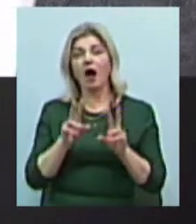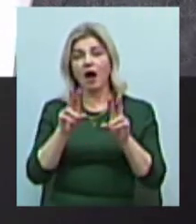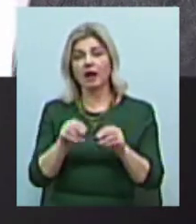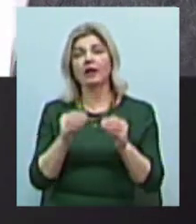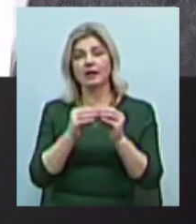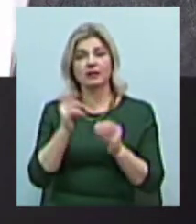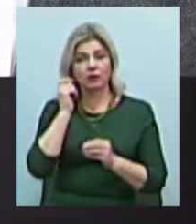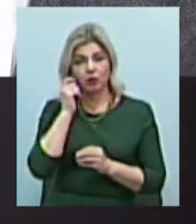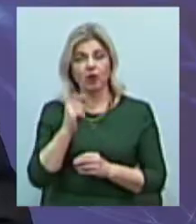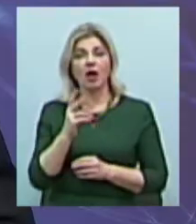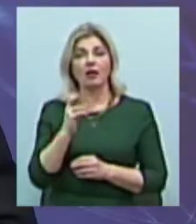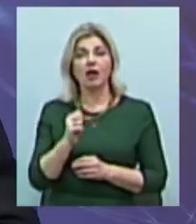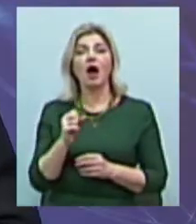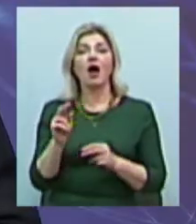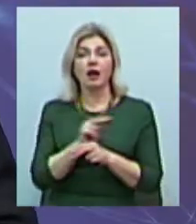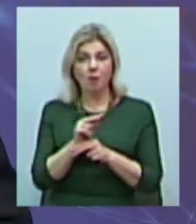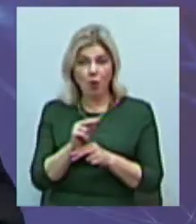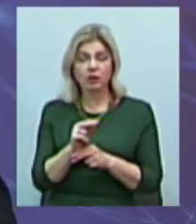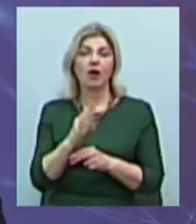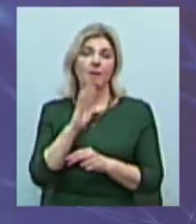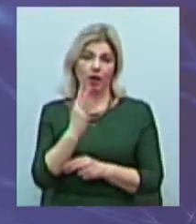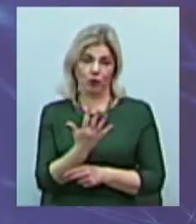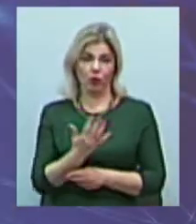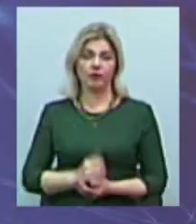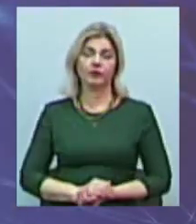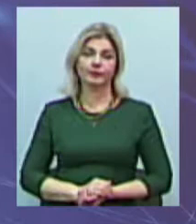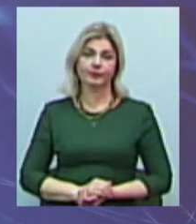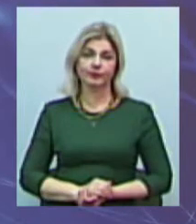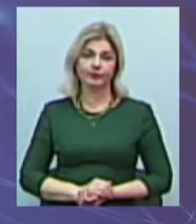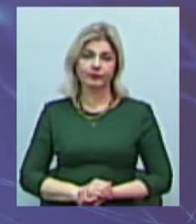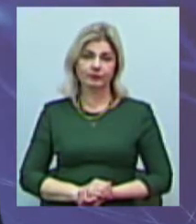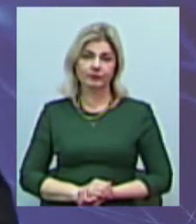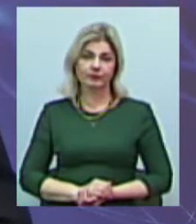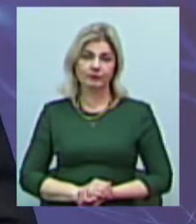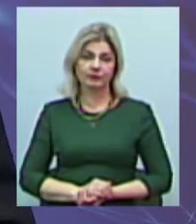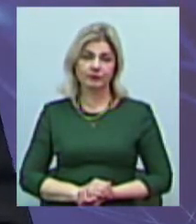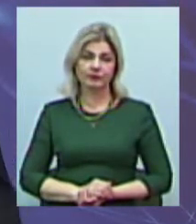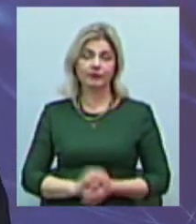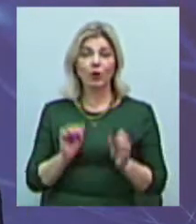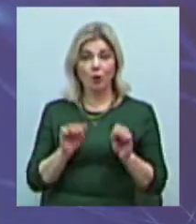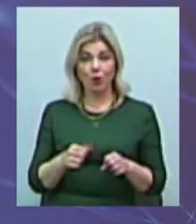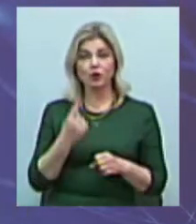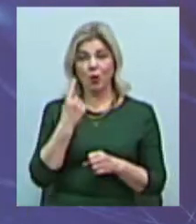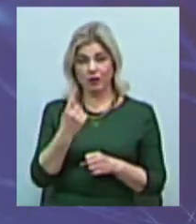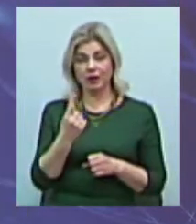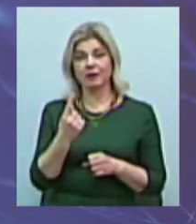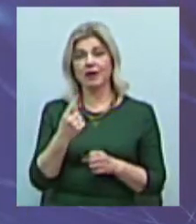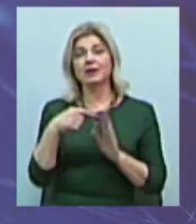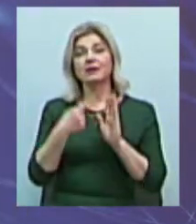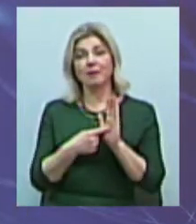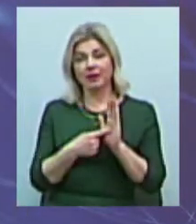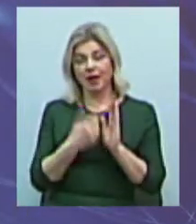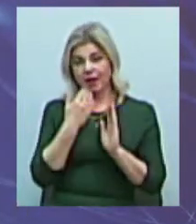чи на весь поточний ремонт 5 років гарантії? Так, 5 так, років так. На всі, на весь поточний. Ну, може, ще одне дистанційне, так би мовити,